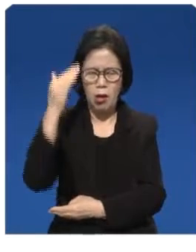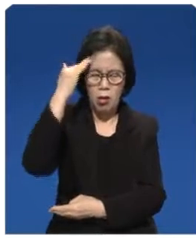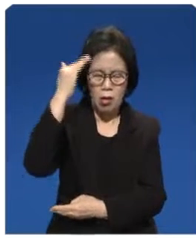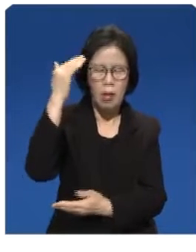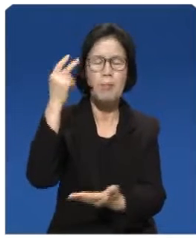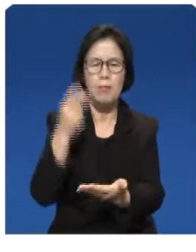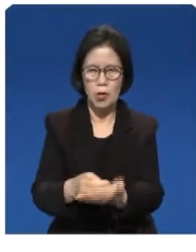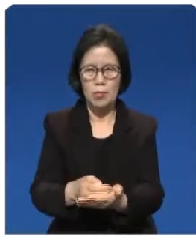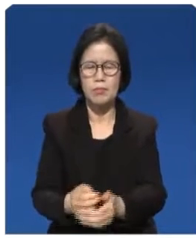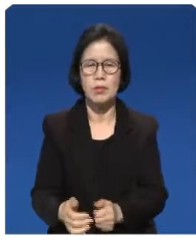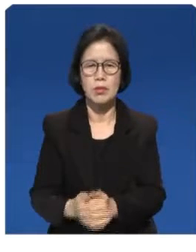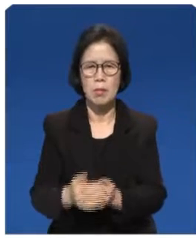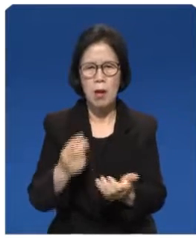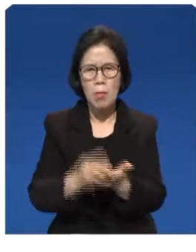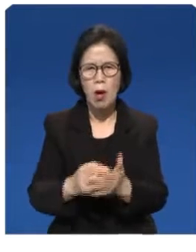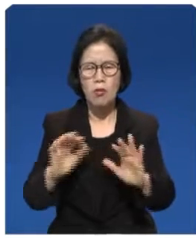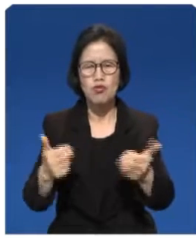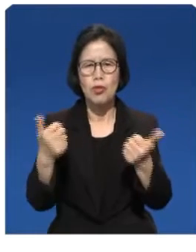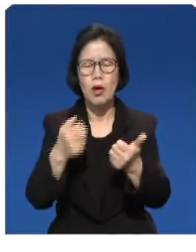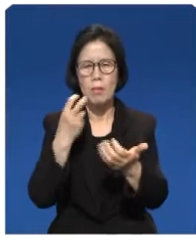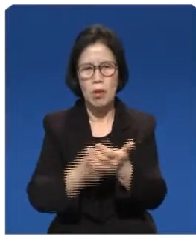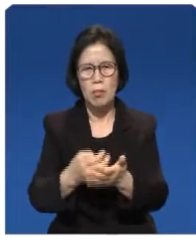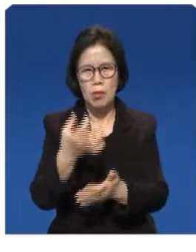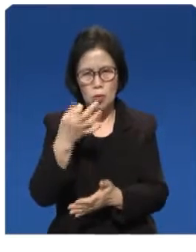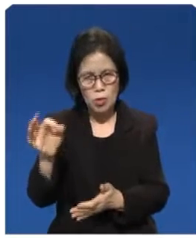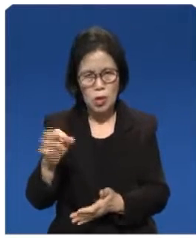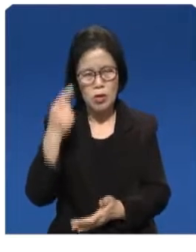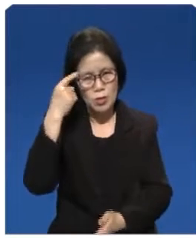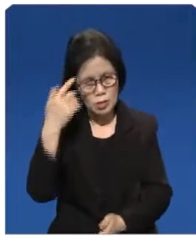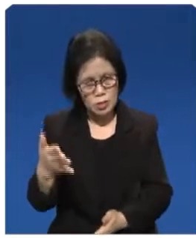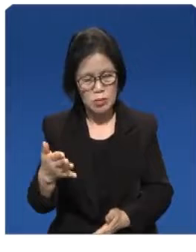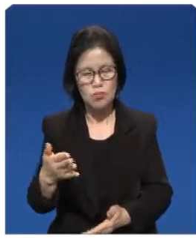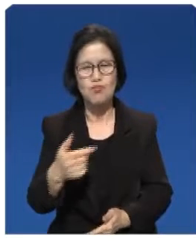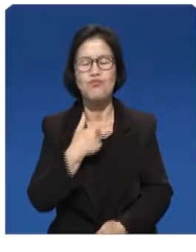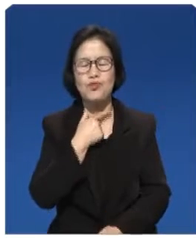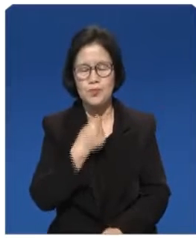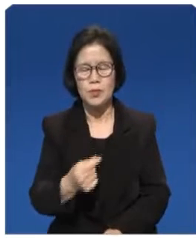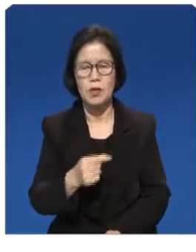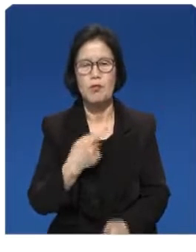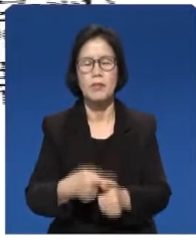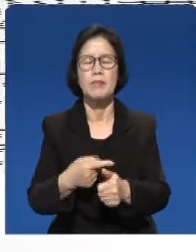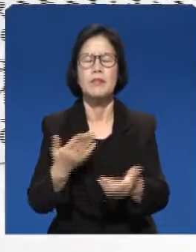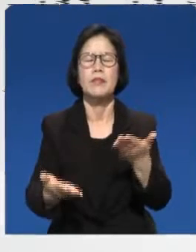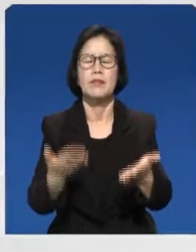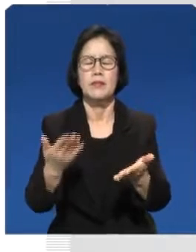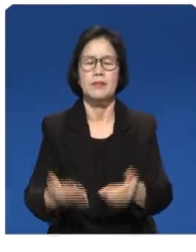이라며 헌법과 국회 법이 용이라는 것인지 등 묻고 싶다 고 비판했습니다